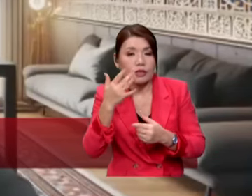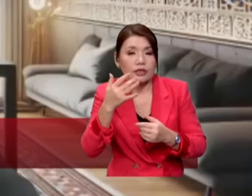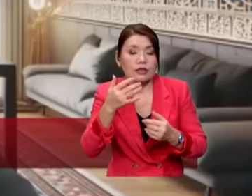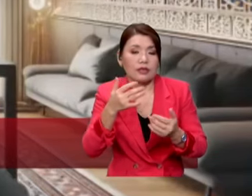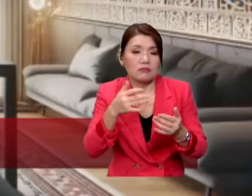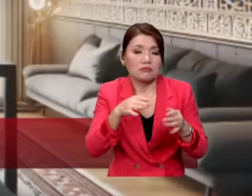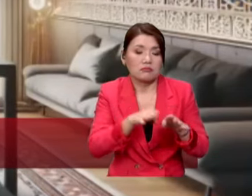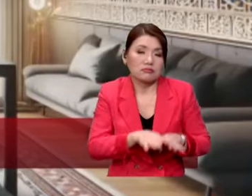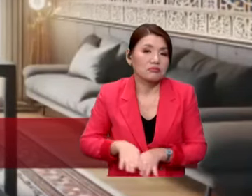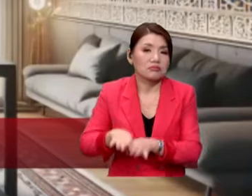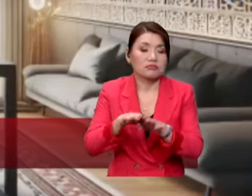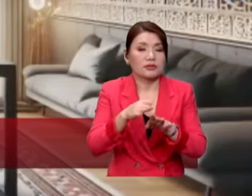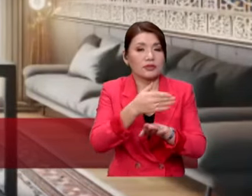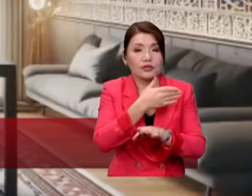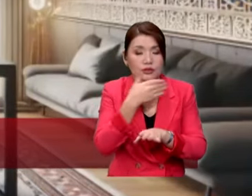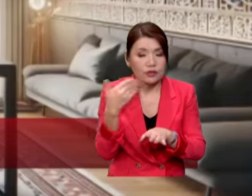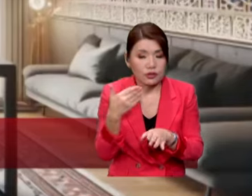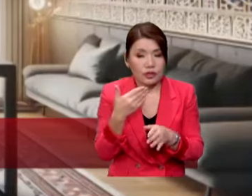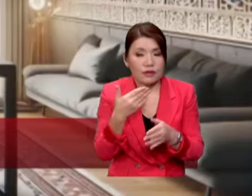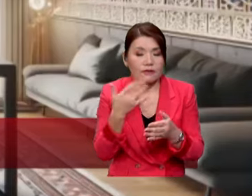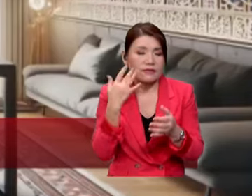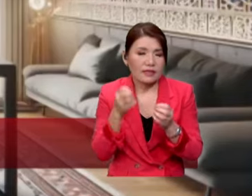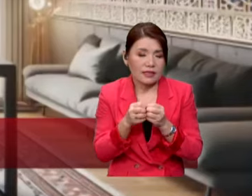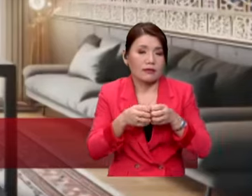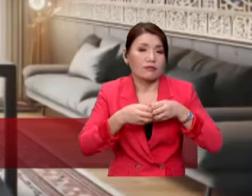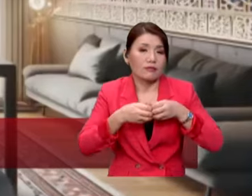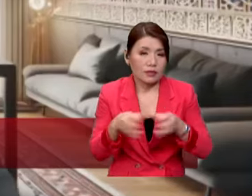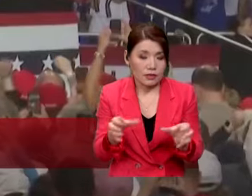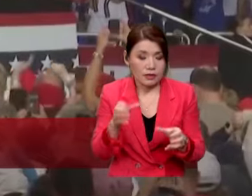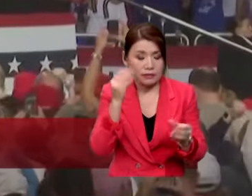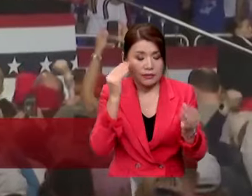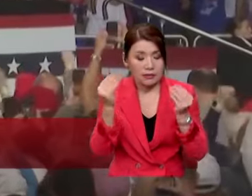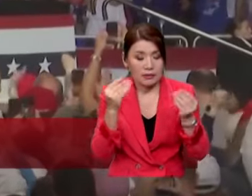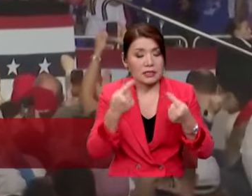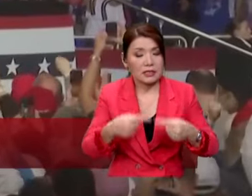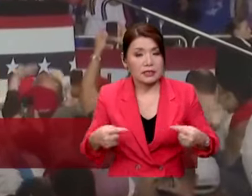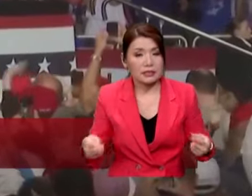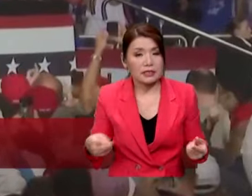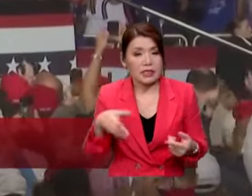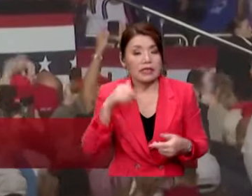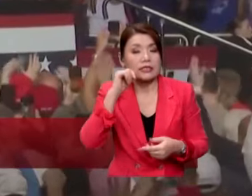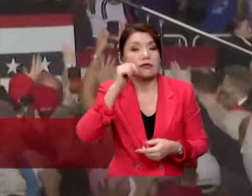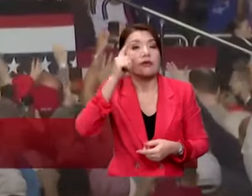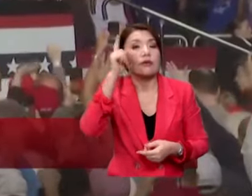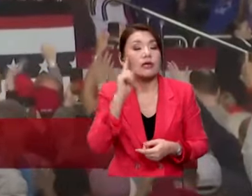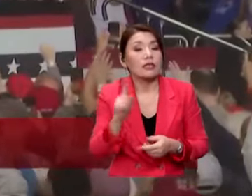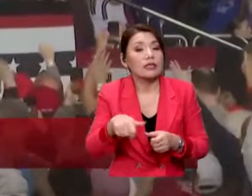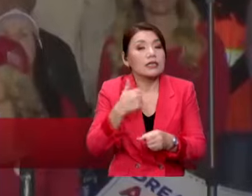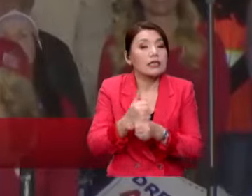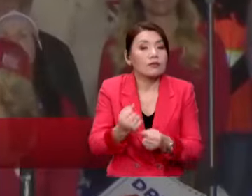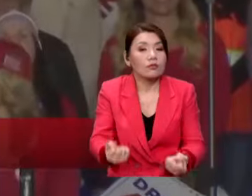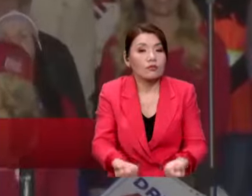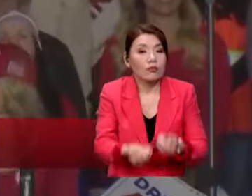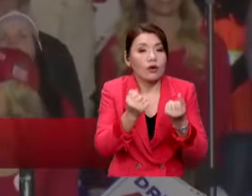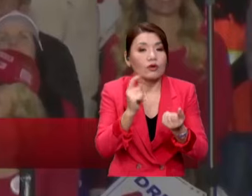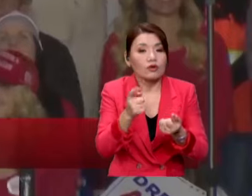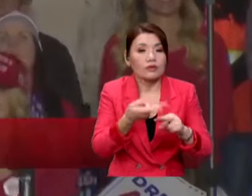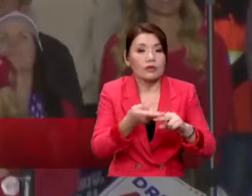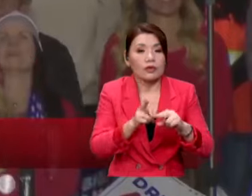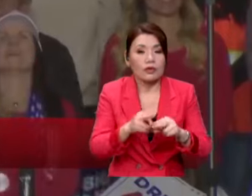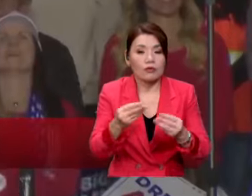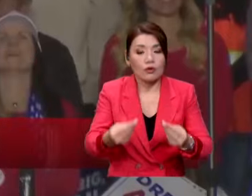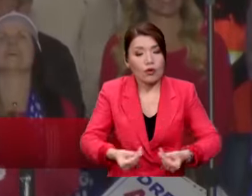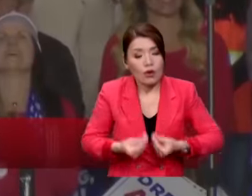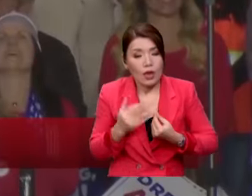Әлем елдері қандай да бір екі блокқа бөлінгенде әсер қалдырады. Ал ертең Израильдің негізгі қолдаушысы әрі кеңестегі үлкен ықпалға